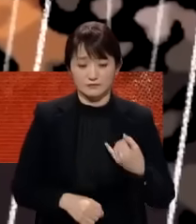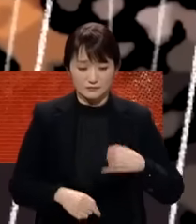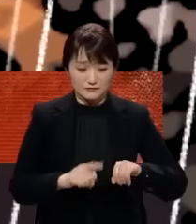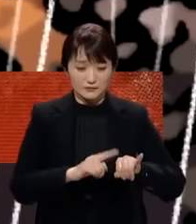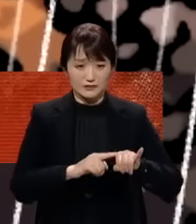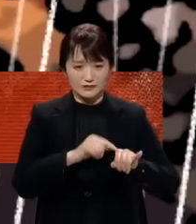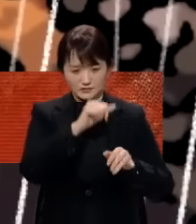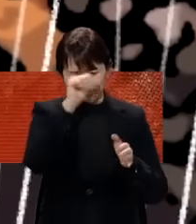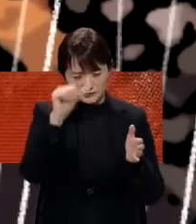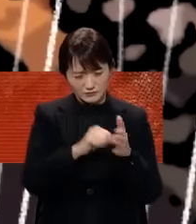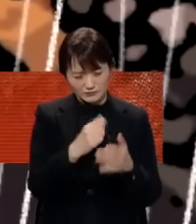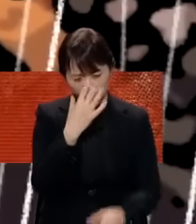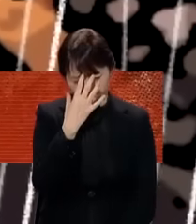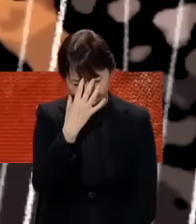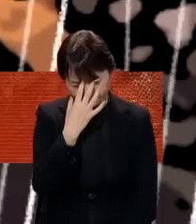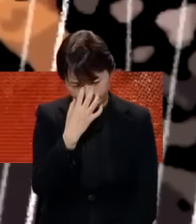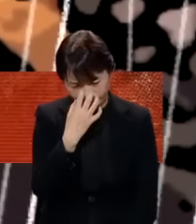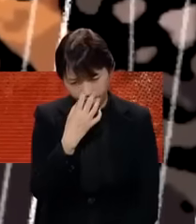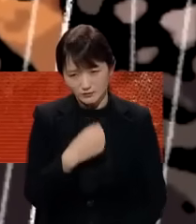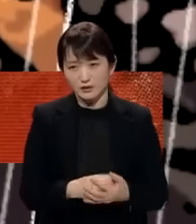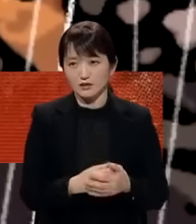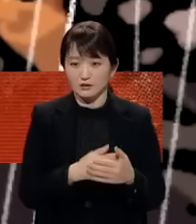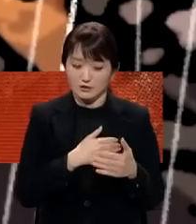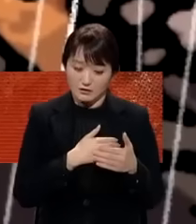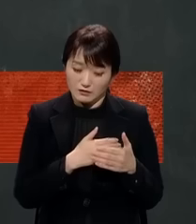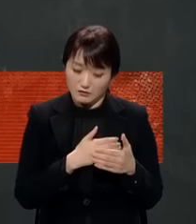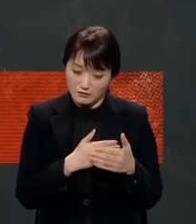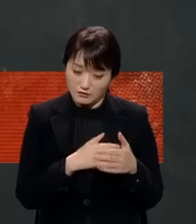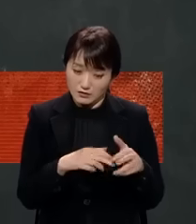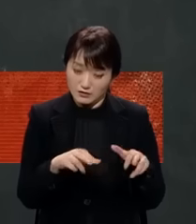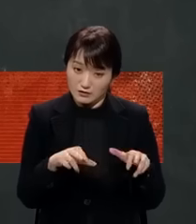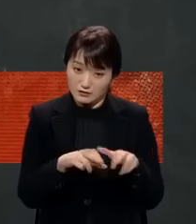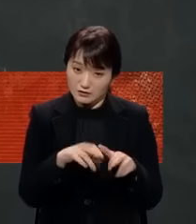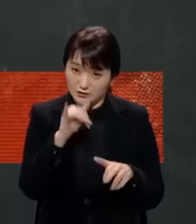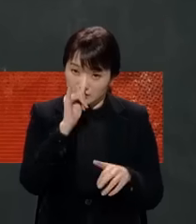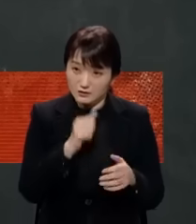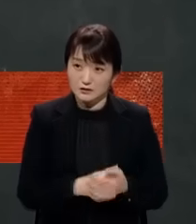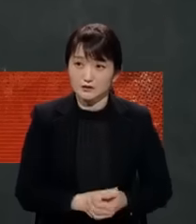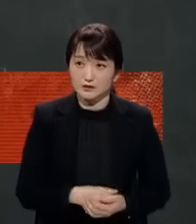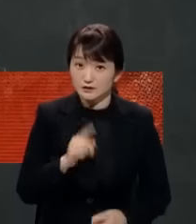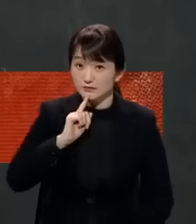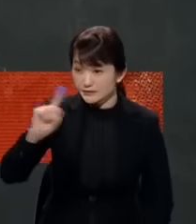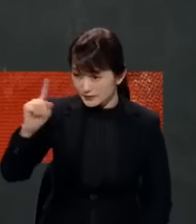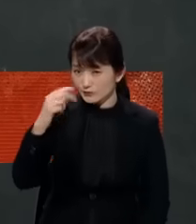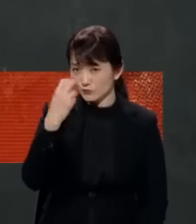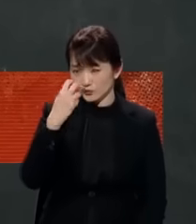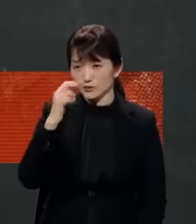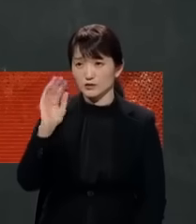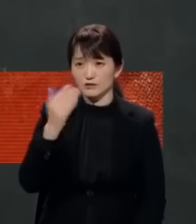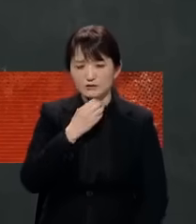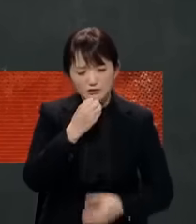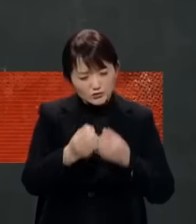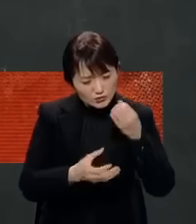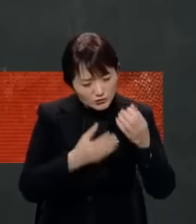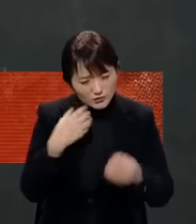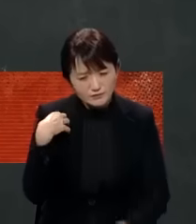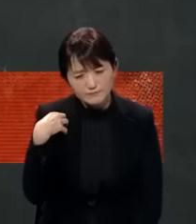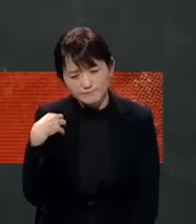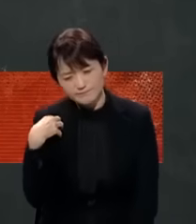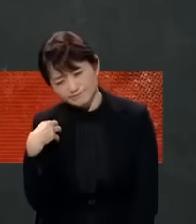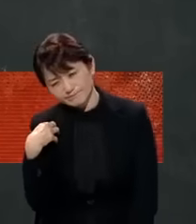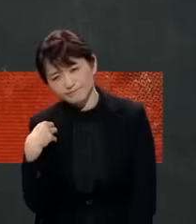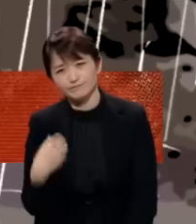평소에 우울증에가 특장의 불안 장기까지 있어서 이제 이게 신고를 하면 조사를 해야 되잖아요 그러면 진술 하는데 굉장히 부담이